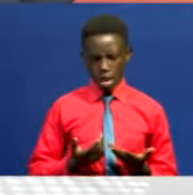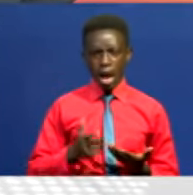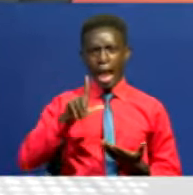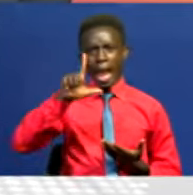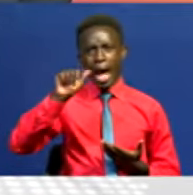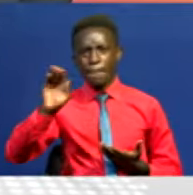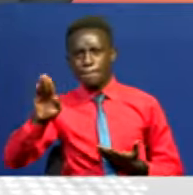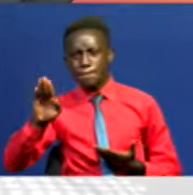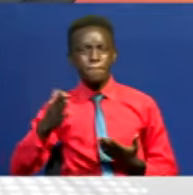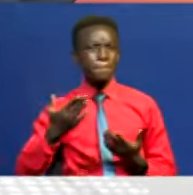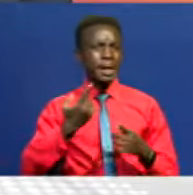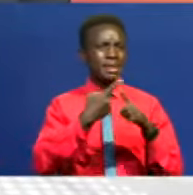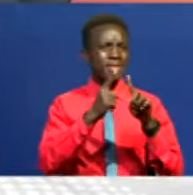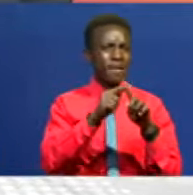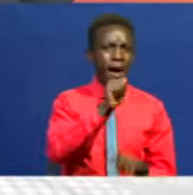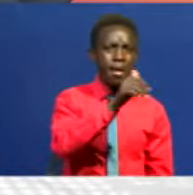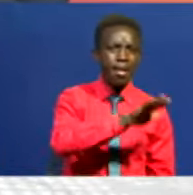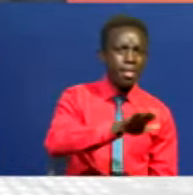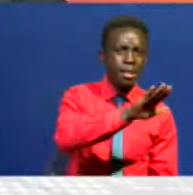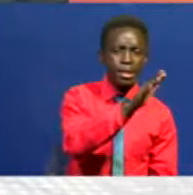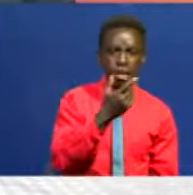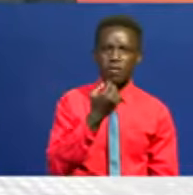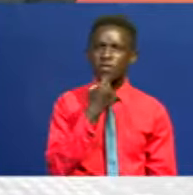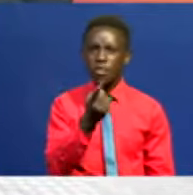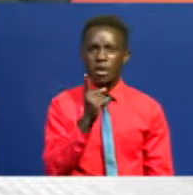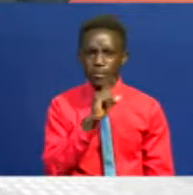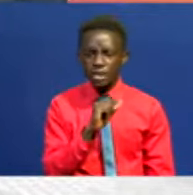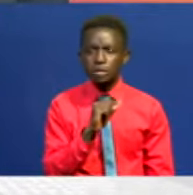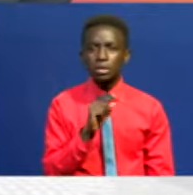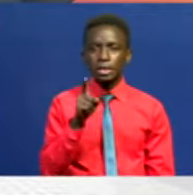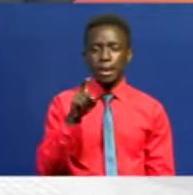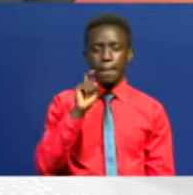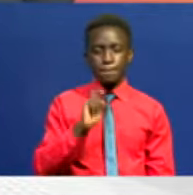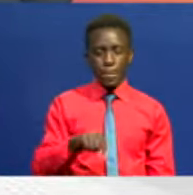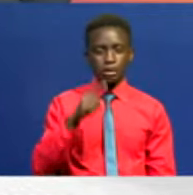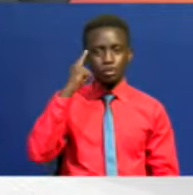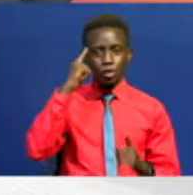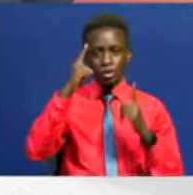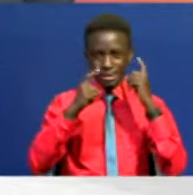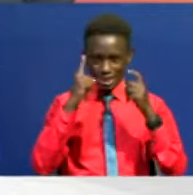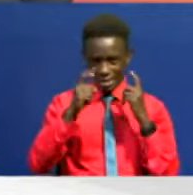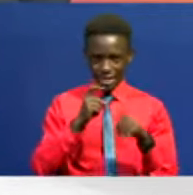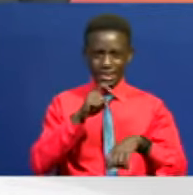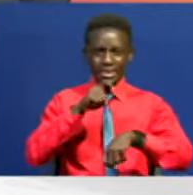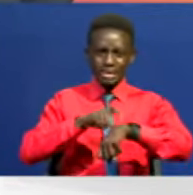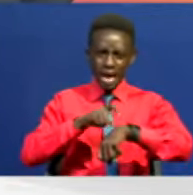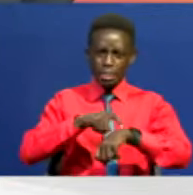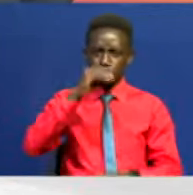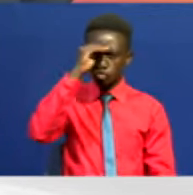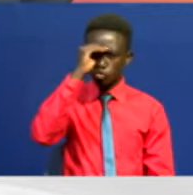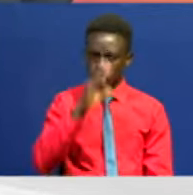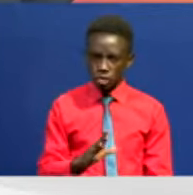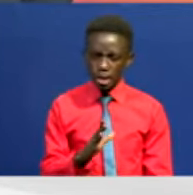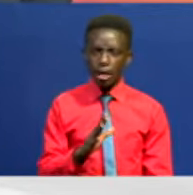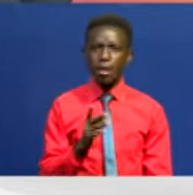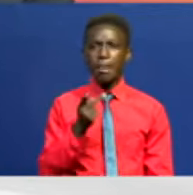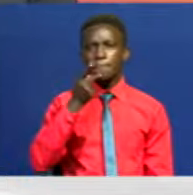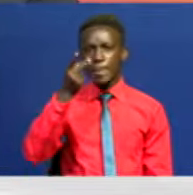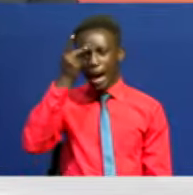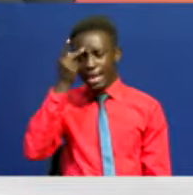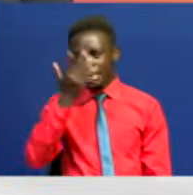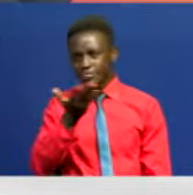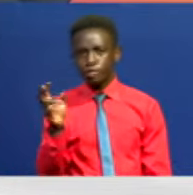tumetaja ni vitu ambavyo vinastahili pia kuzingatiwa wakati ambapo mmoja ama mwanafunzi ama mzazi anatafuta chuo